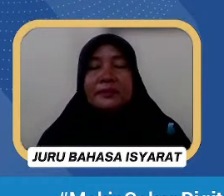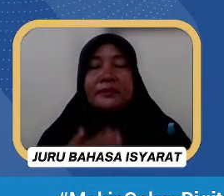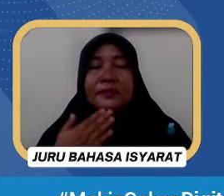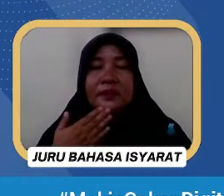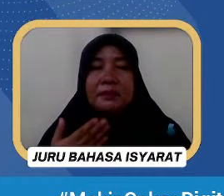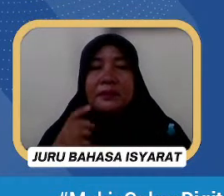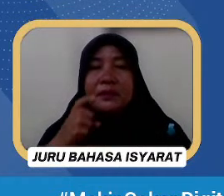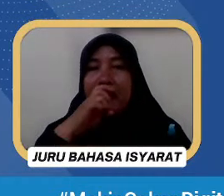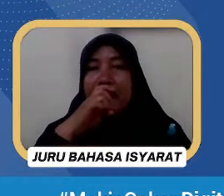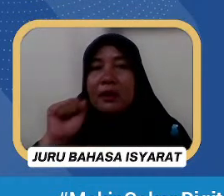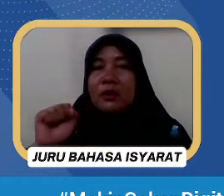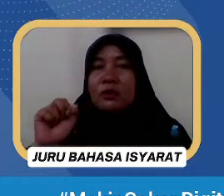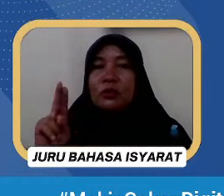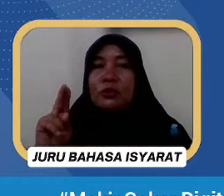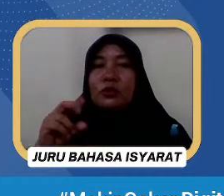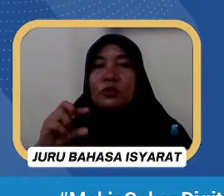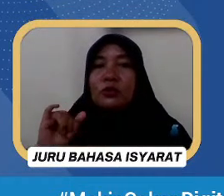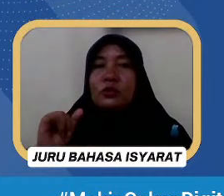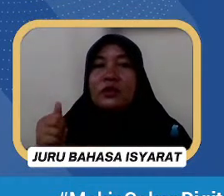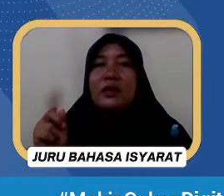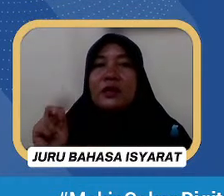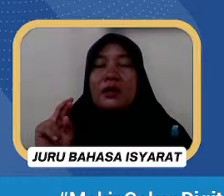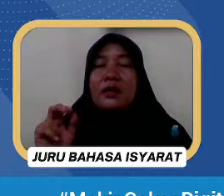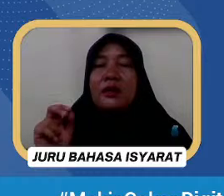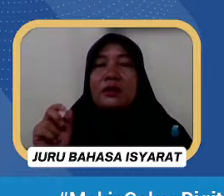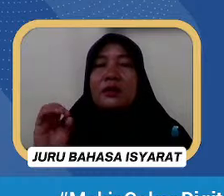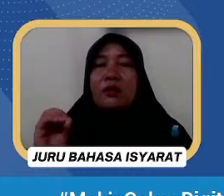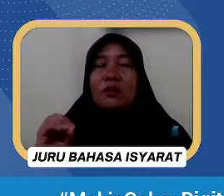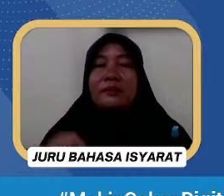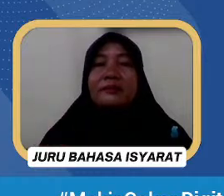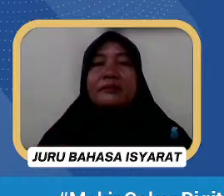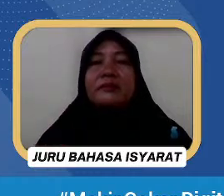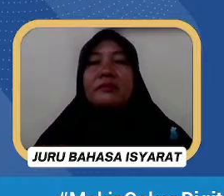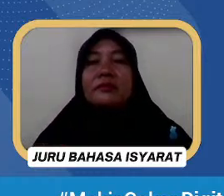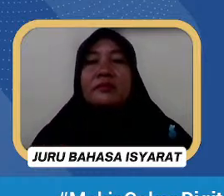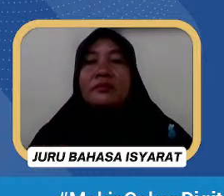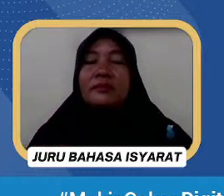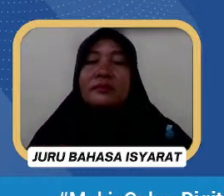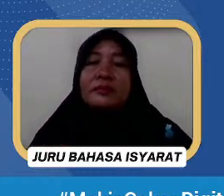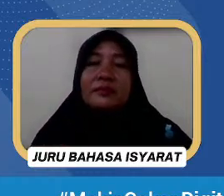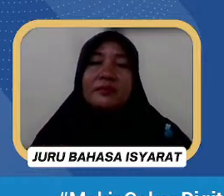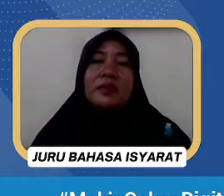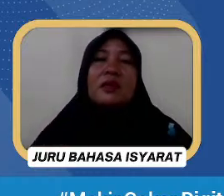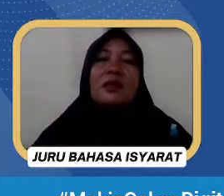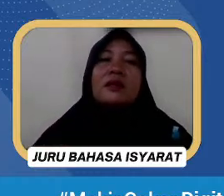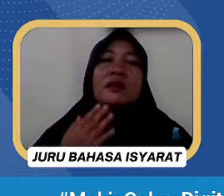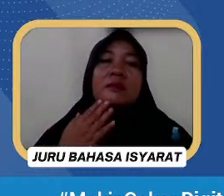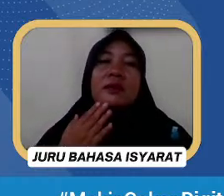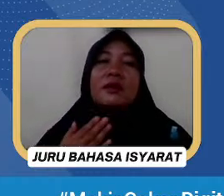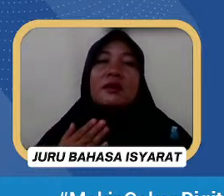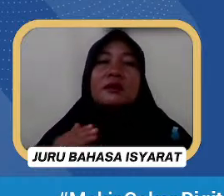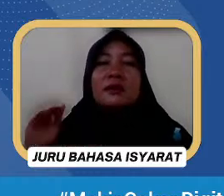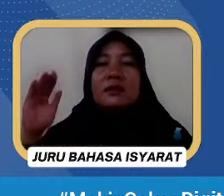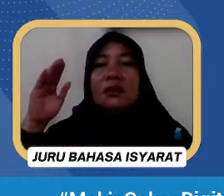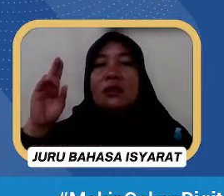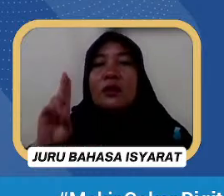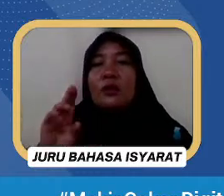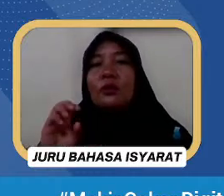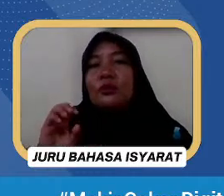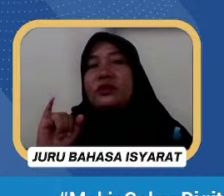atas tanggapan dari pertanyaannya ya, dan terima kasih Kak Uci atas